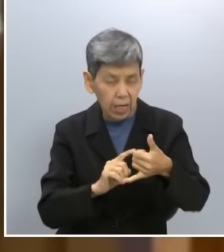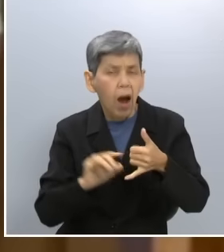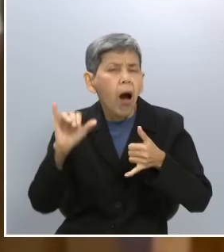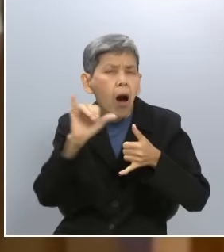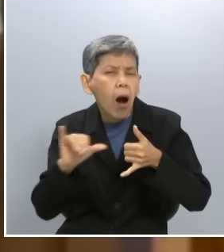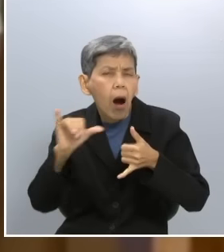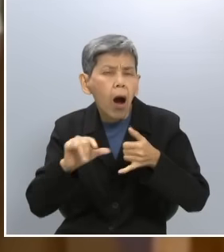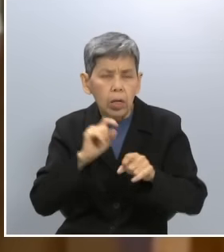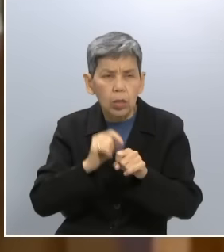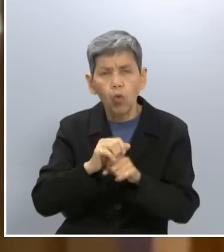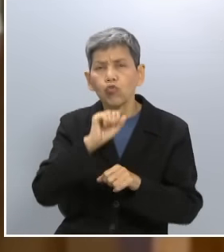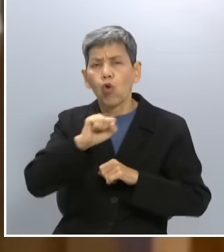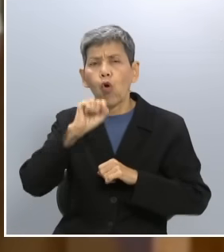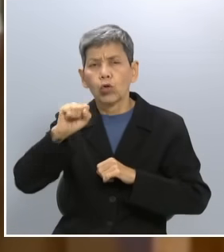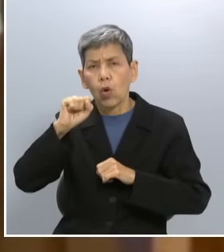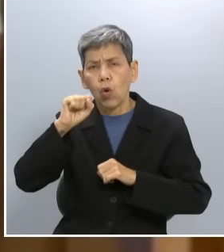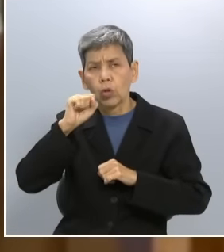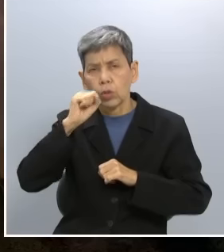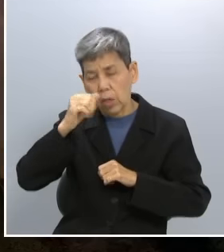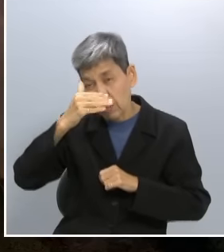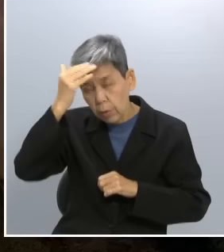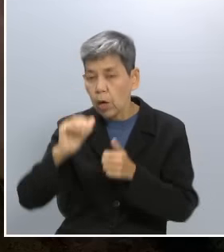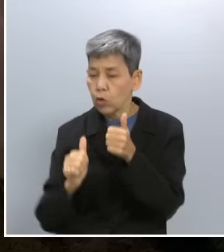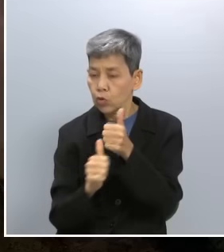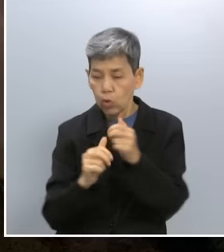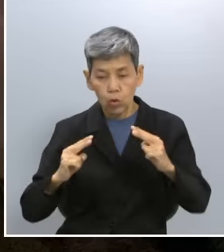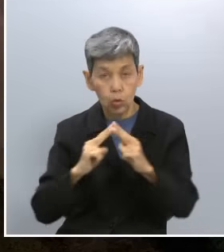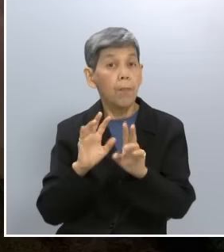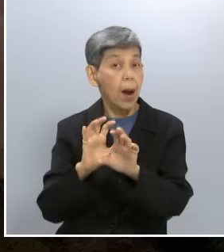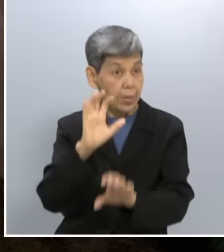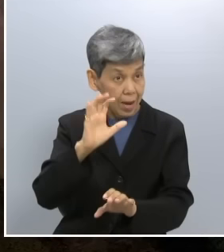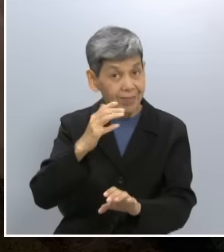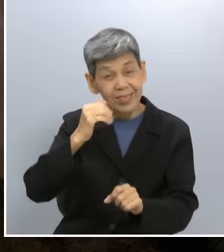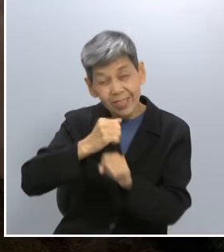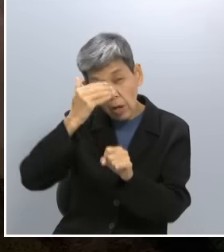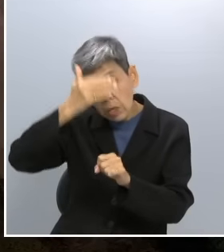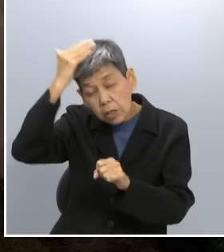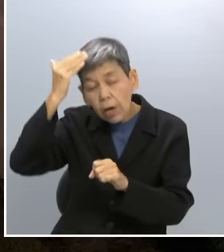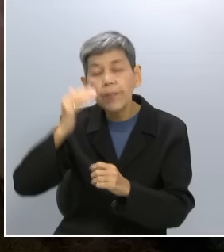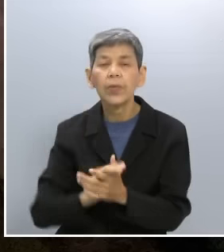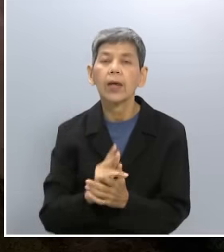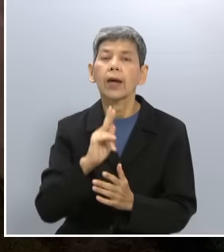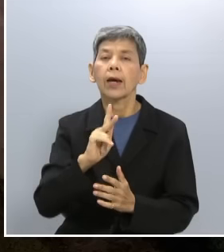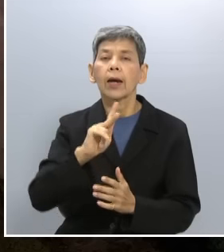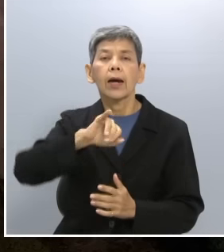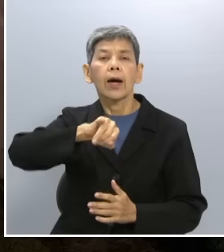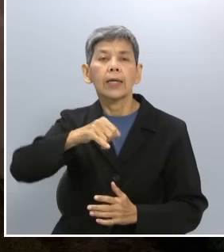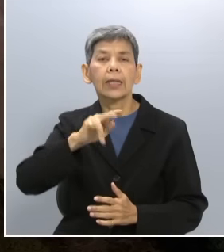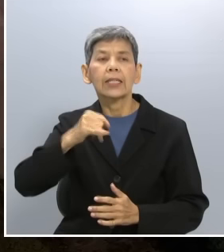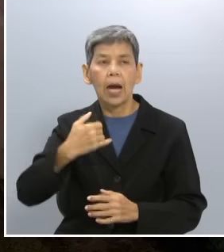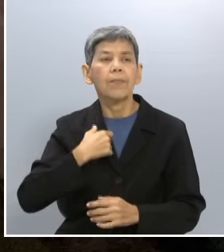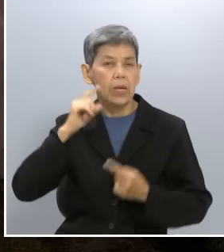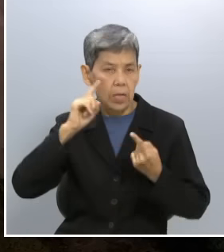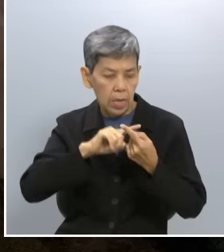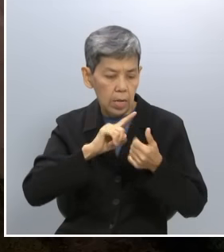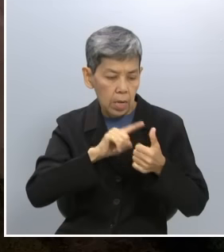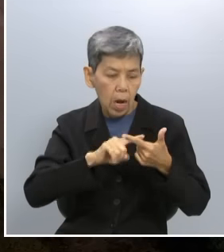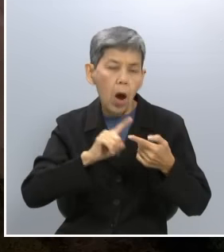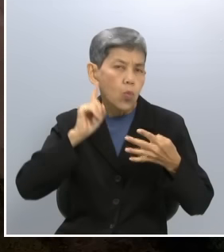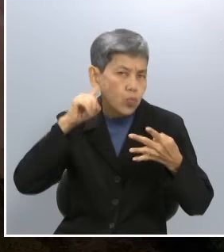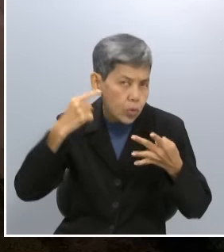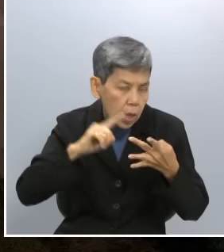ของทางคุณชาดาไทยเศรษฐ์ครับรัฐมนตรีช่วยว่าการกระทรวงมหาดไทยนายกิจจาและยังมีนางสาววาริศมีนาง